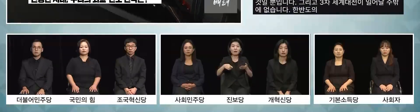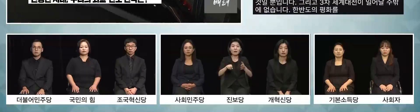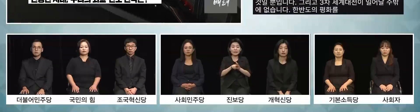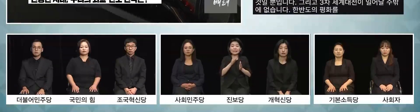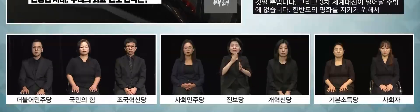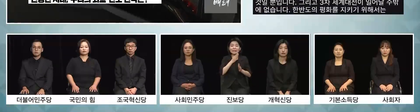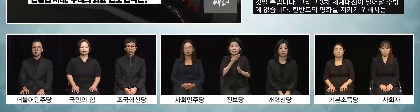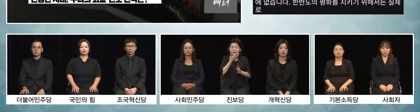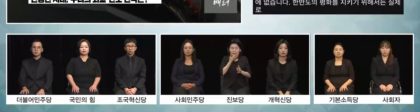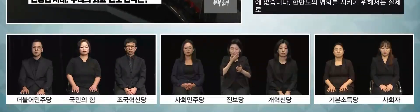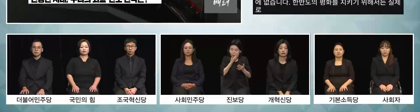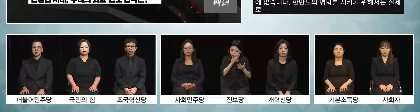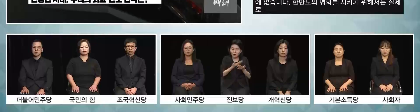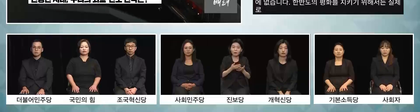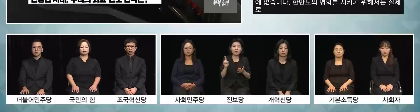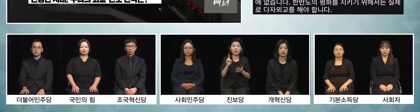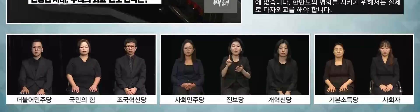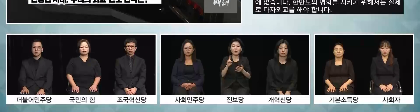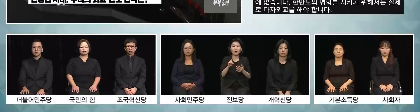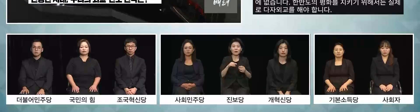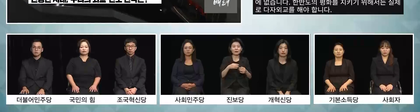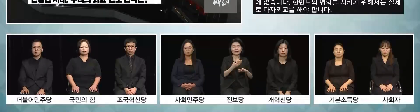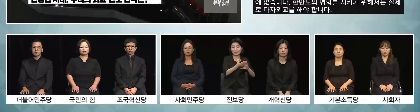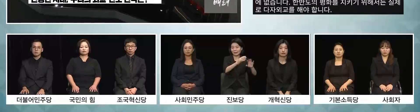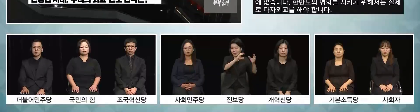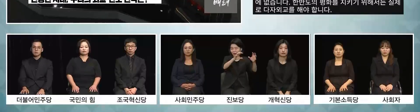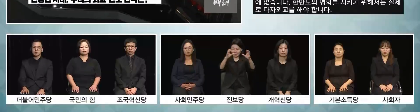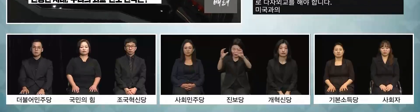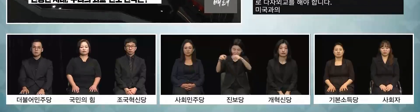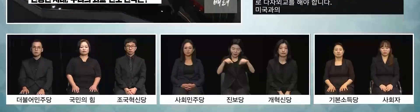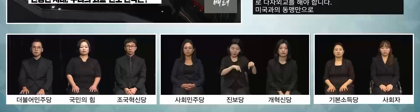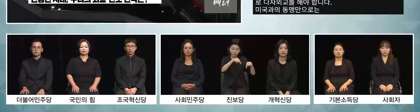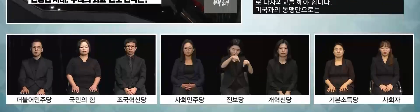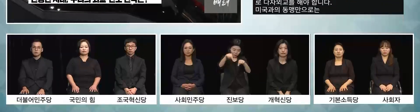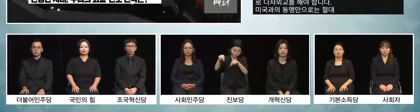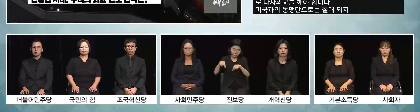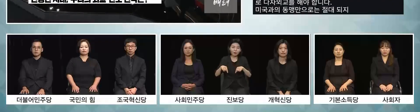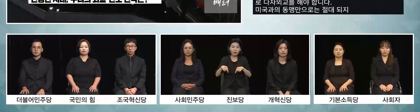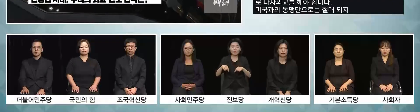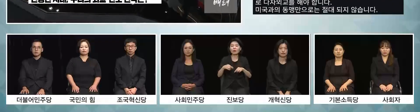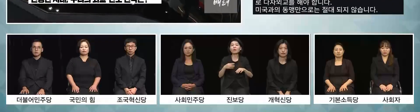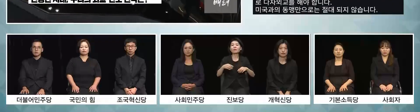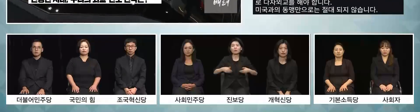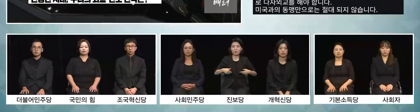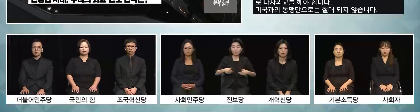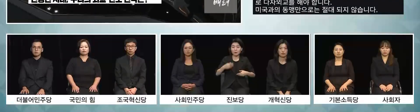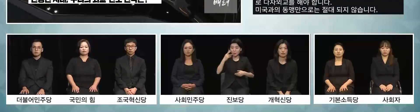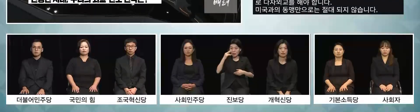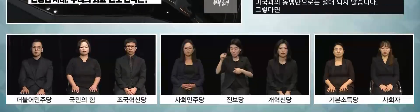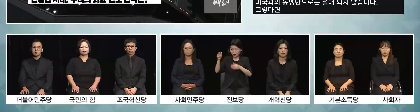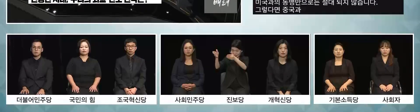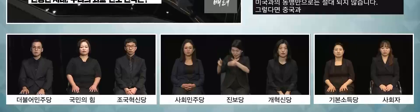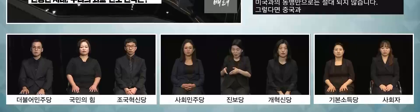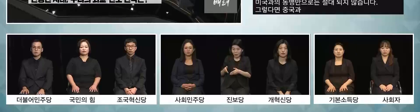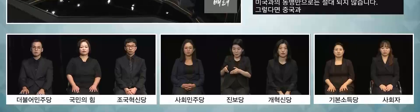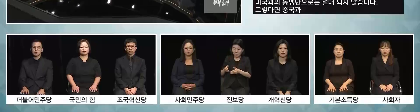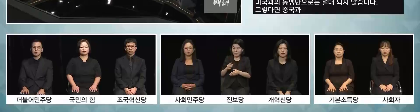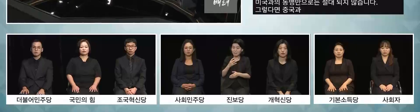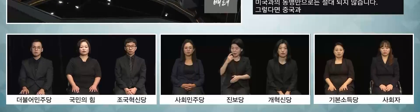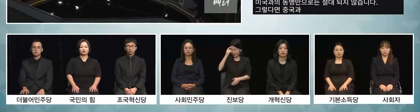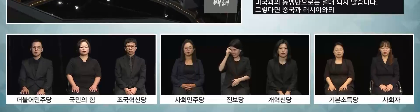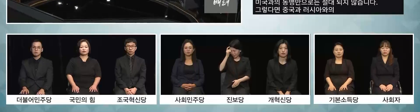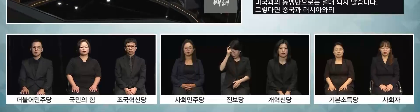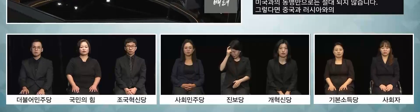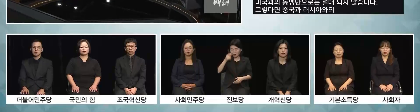다자 외교를 해야 합니다. 미국과의 동맹만으로는 절대 되지 않습니다. 그렇다면 중국과 러시아와의